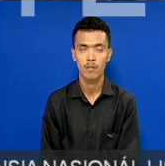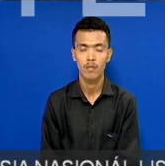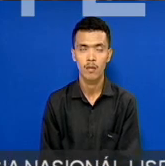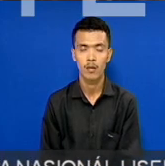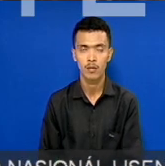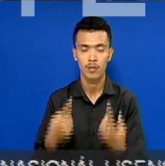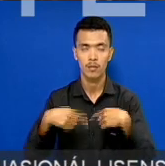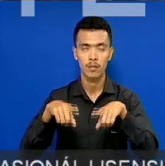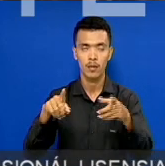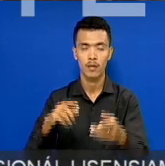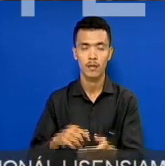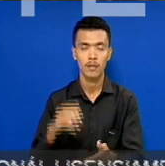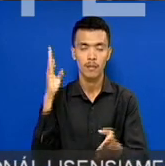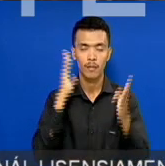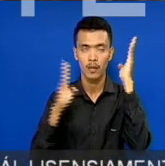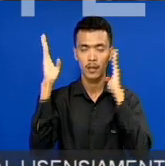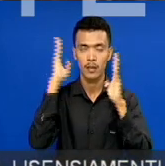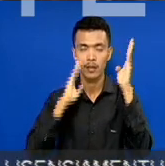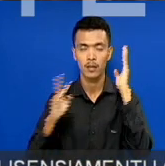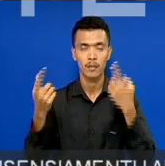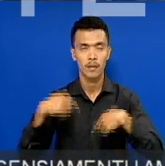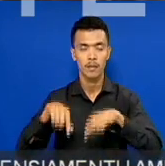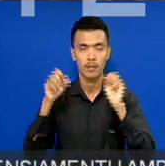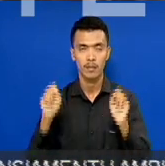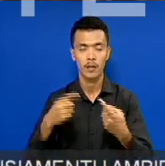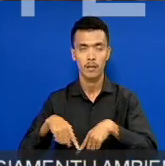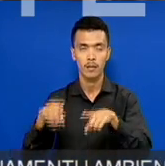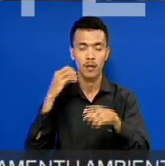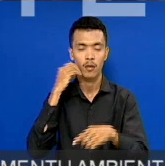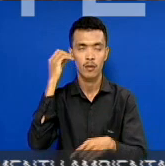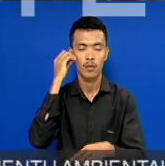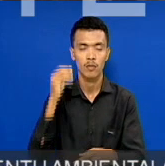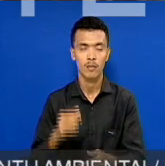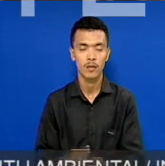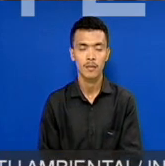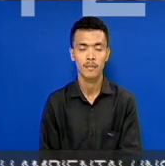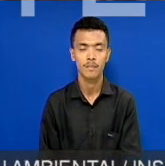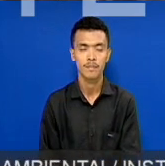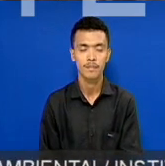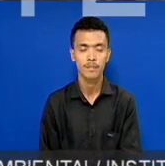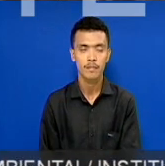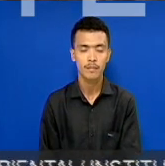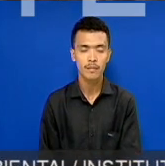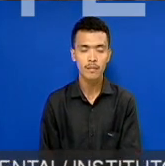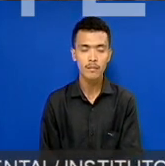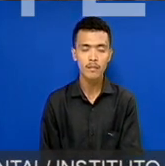Malaysia, saya beri jaminan kalau ada masalah datang jumpa. Apa-apa masalahnya kita atasi.